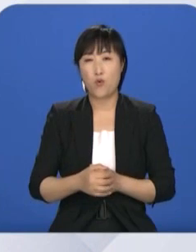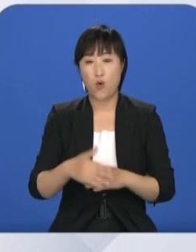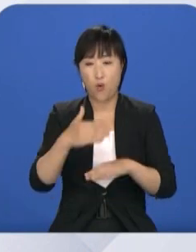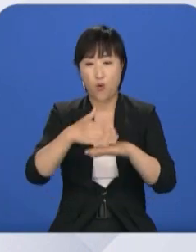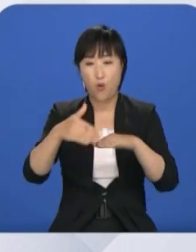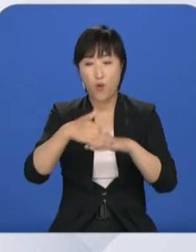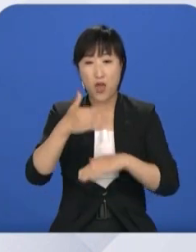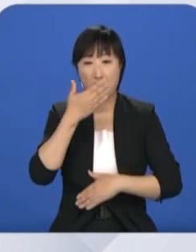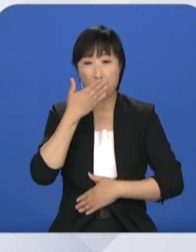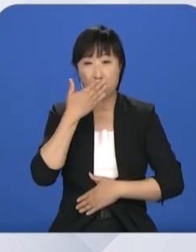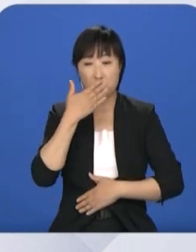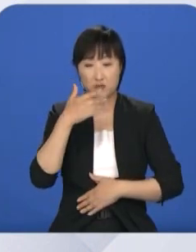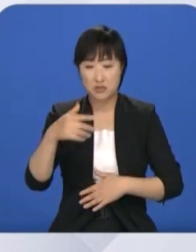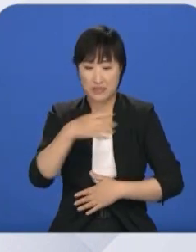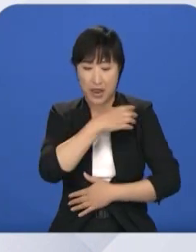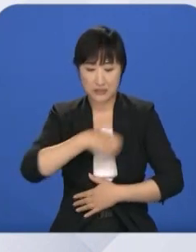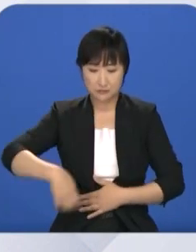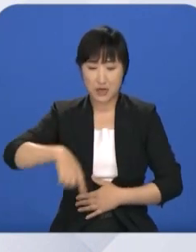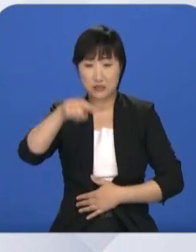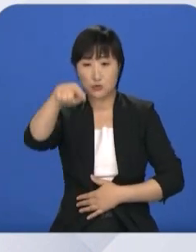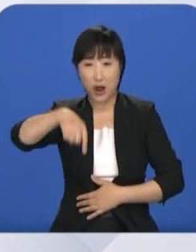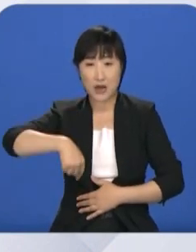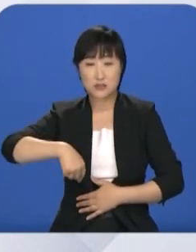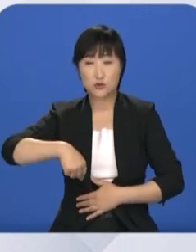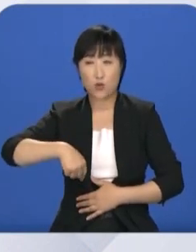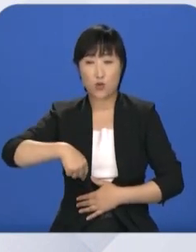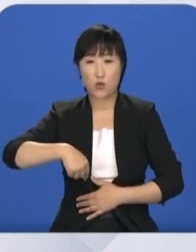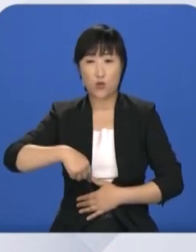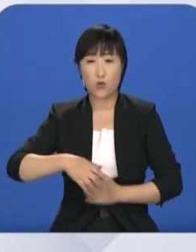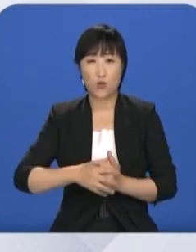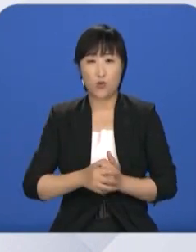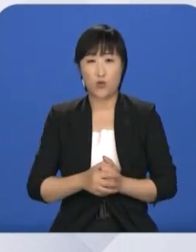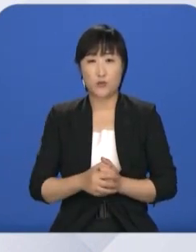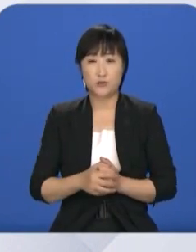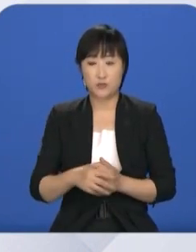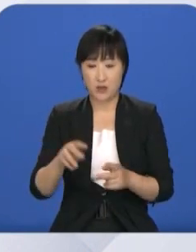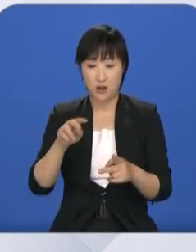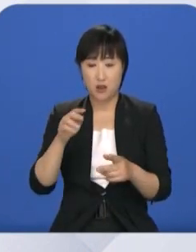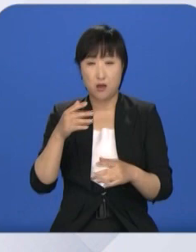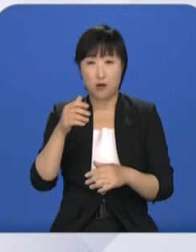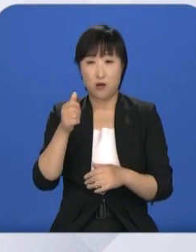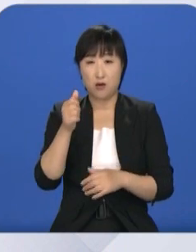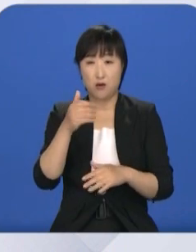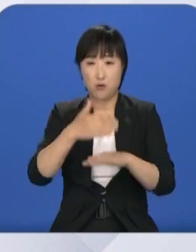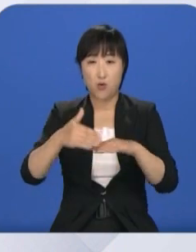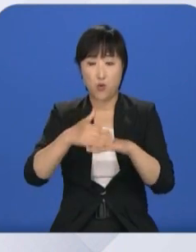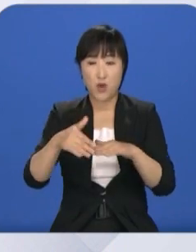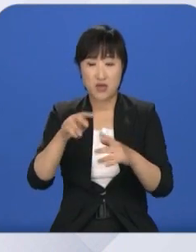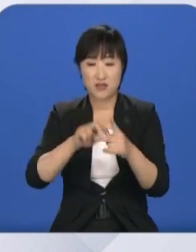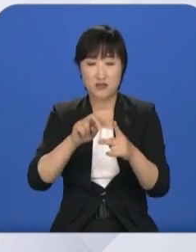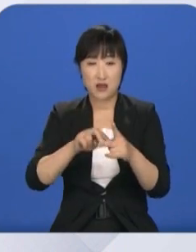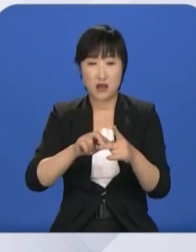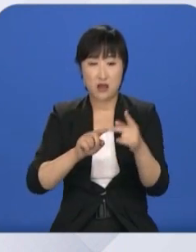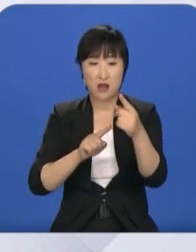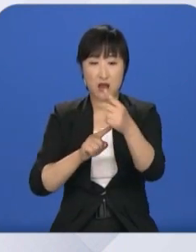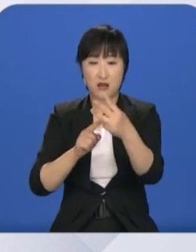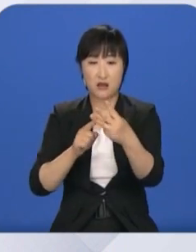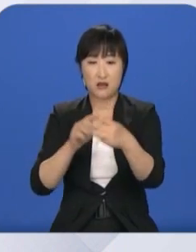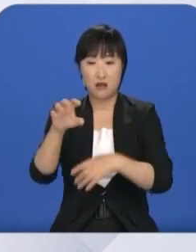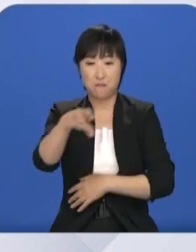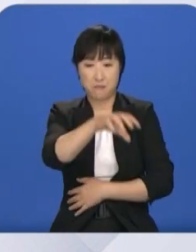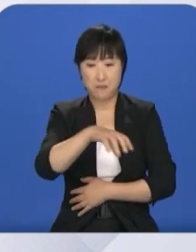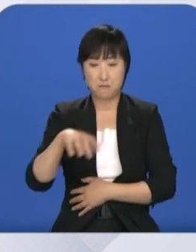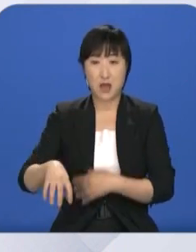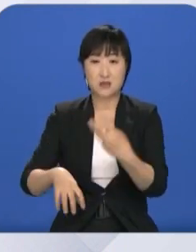그 드실 분들이 다 읍에까지 와서 읍에 오더라도 회센터가 또 세 군데에 나눠 있어가지고 그 부분도